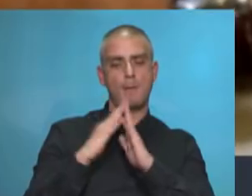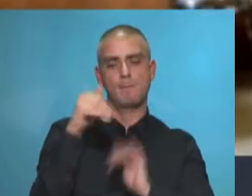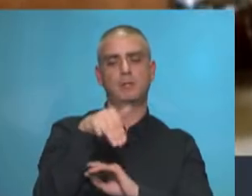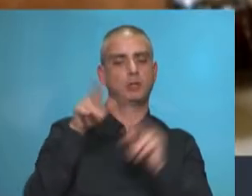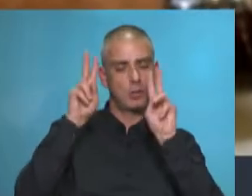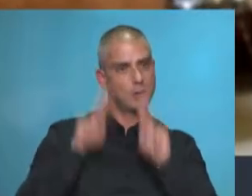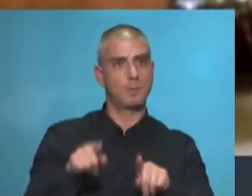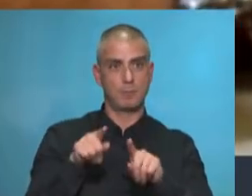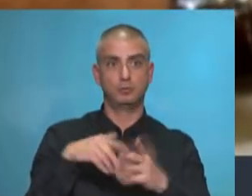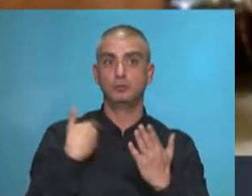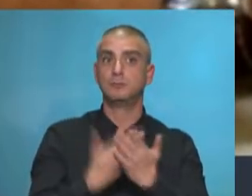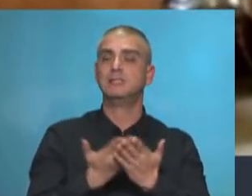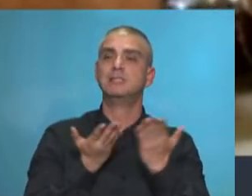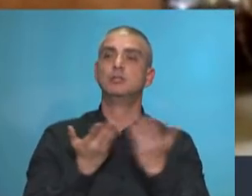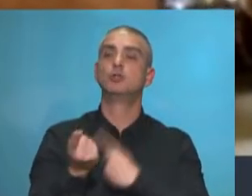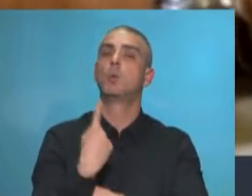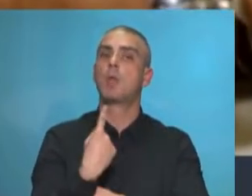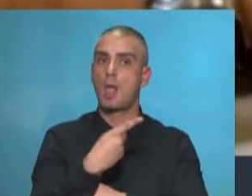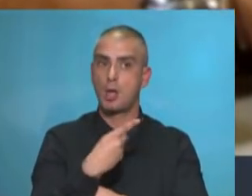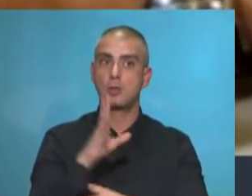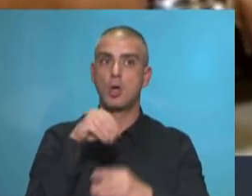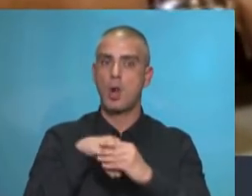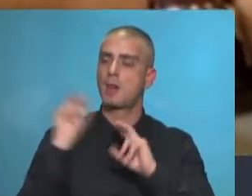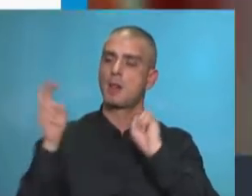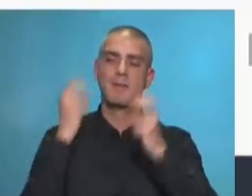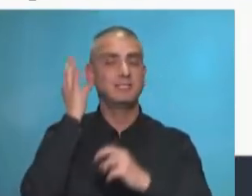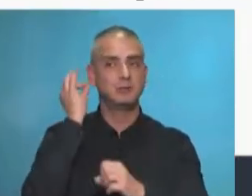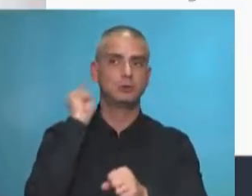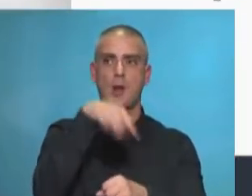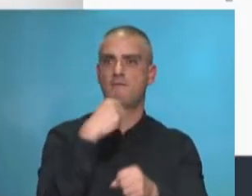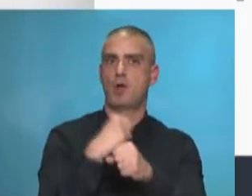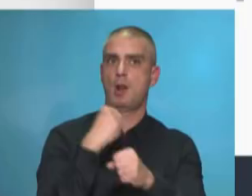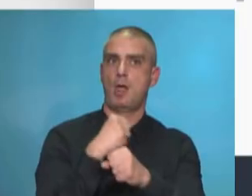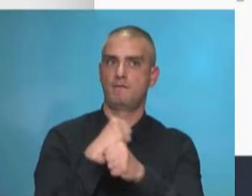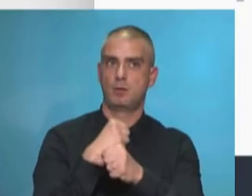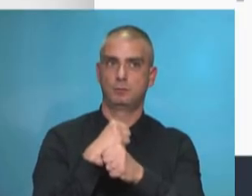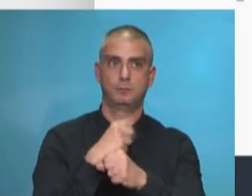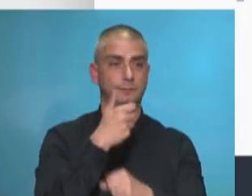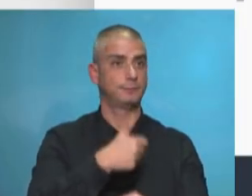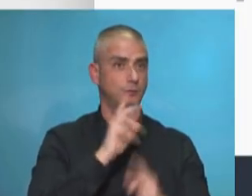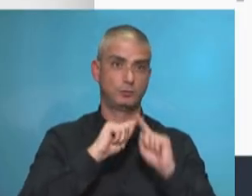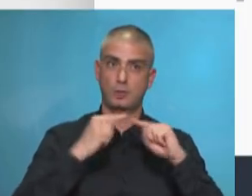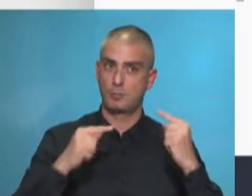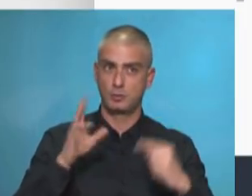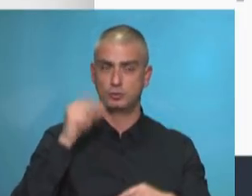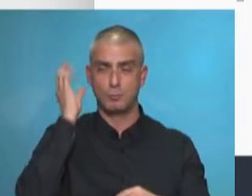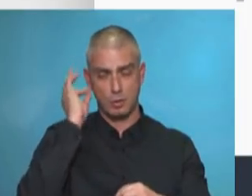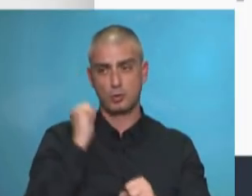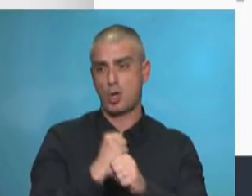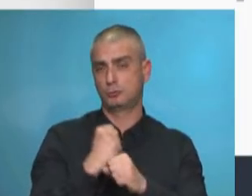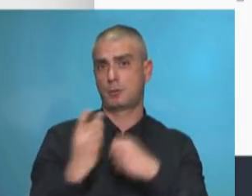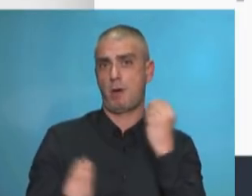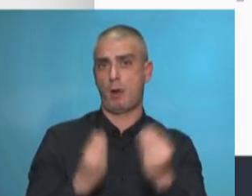וירטואלי, שמציע שירות לקוחות וגם מגייס נשים לעבודה בזנות. יש כל מיני שפנות שיום עושות